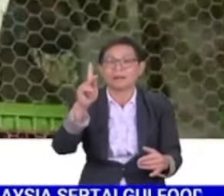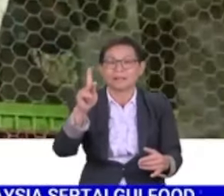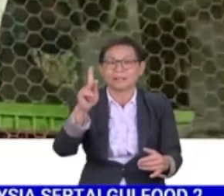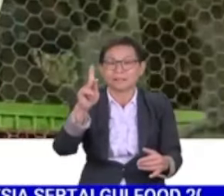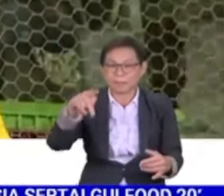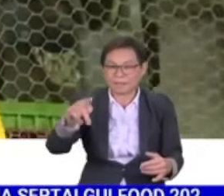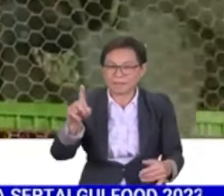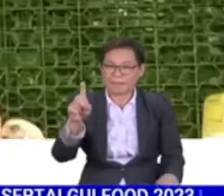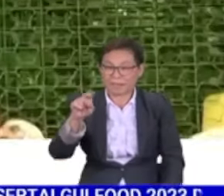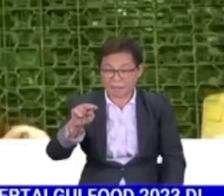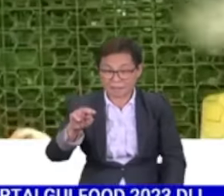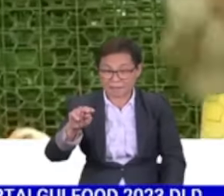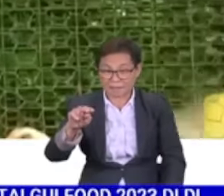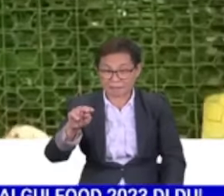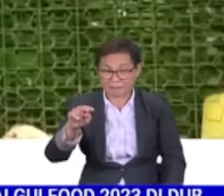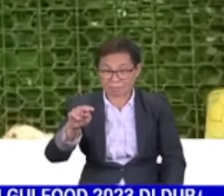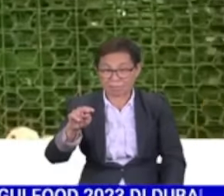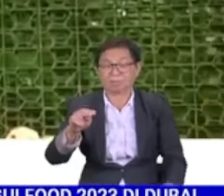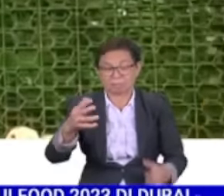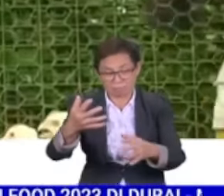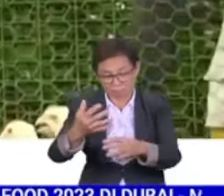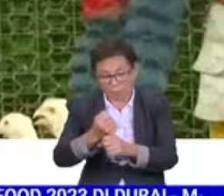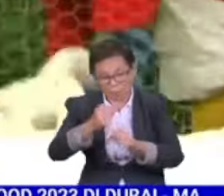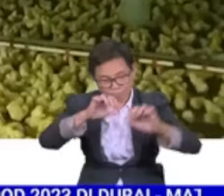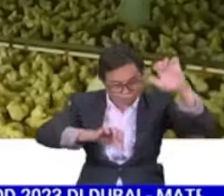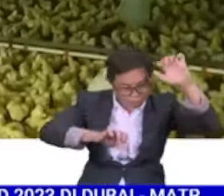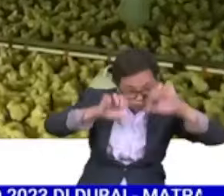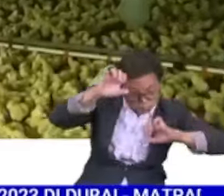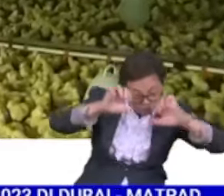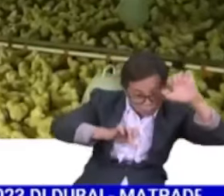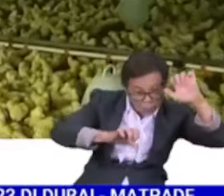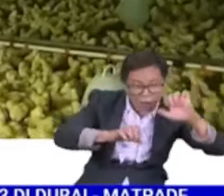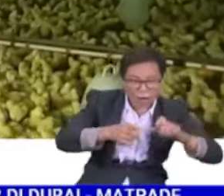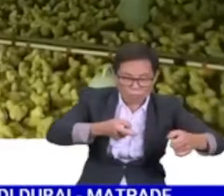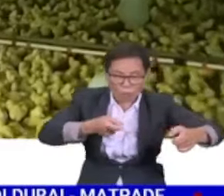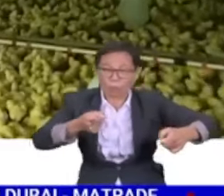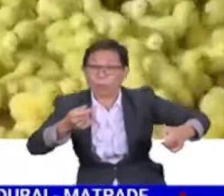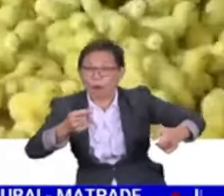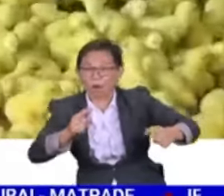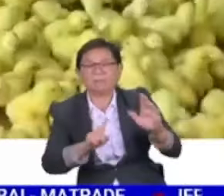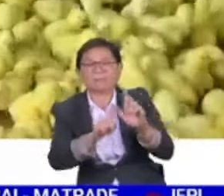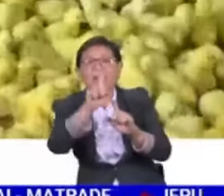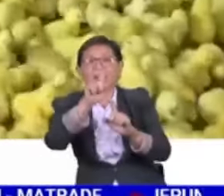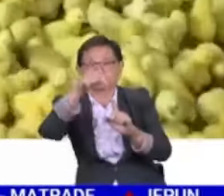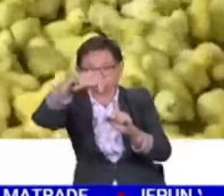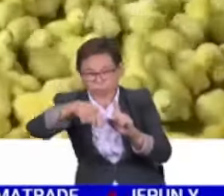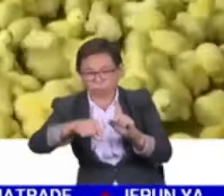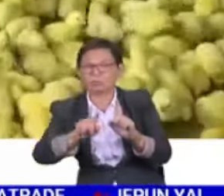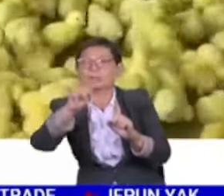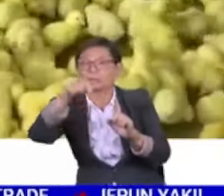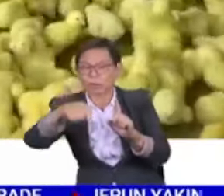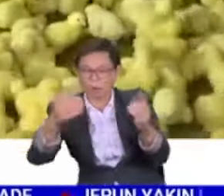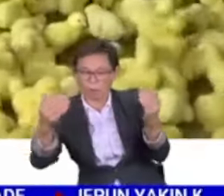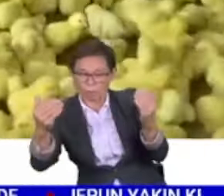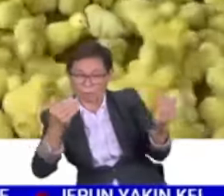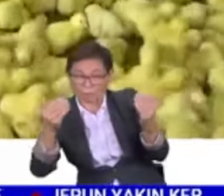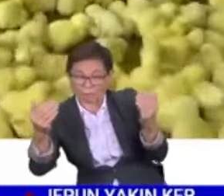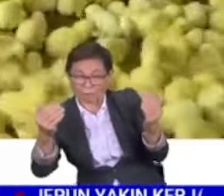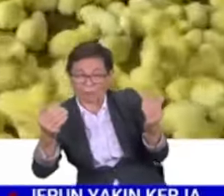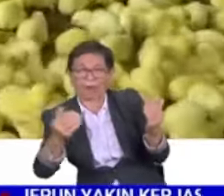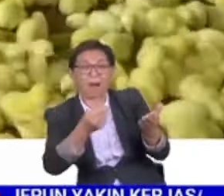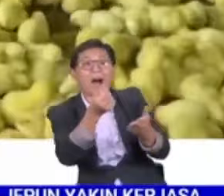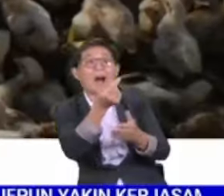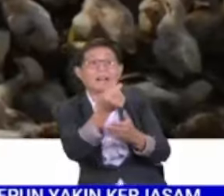Perdagangan Dalam Negeri dan Kos Sara Hidup dapat menilai serta mengawal harga sama ada naik atau turun berbanding harga siling